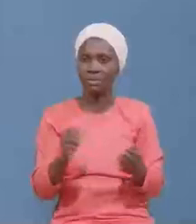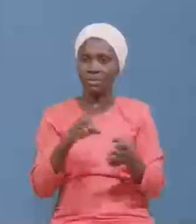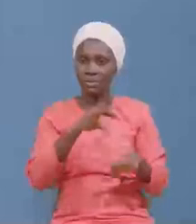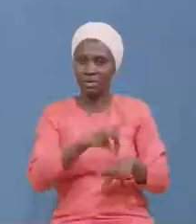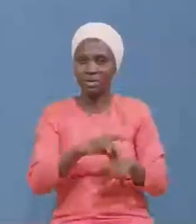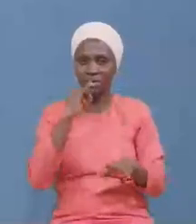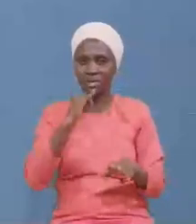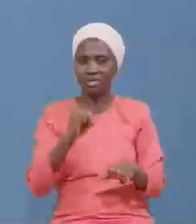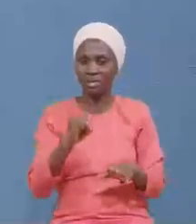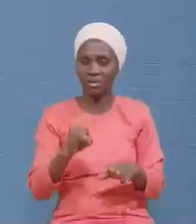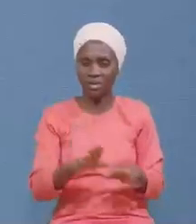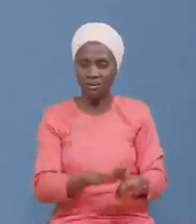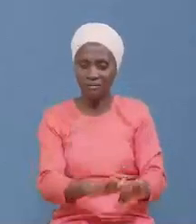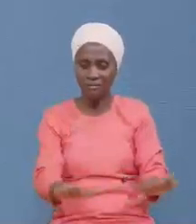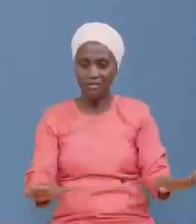Non, la terre est ronde.